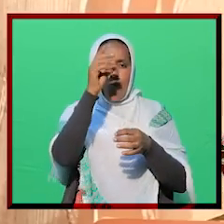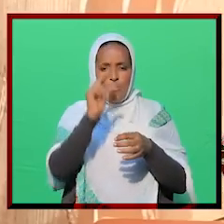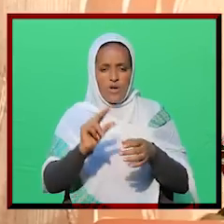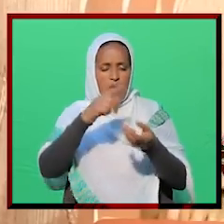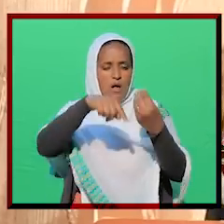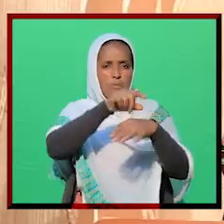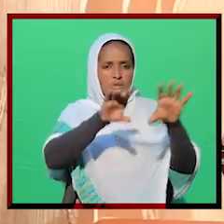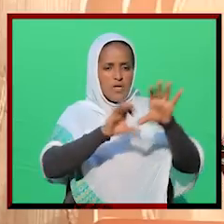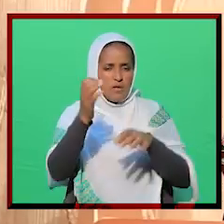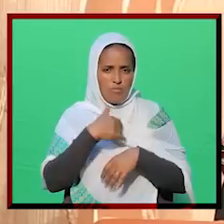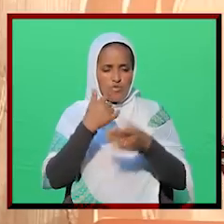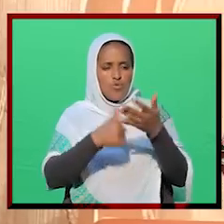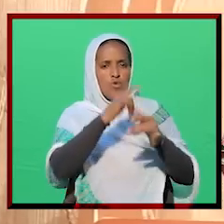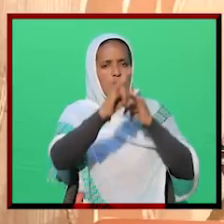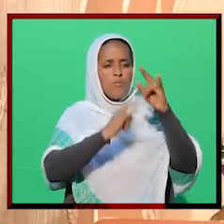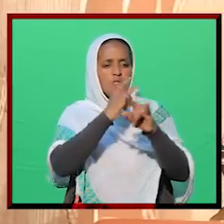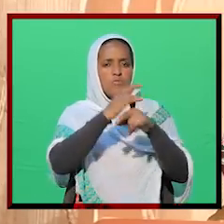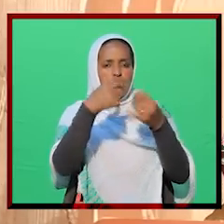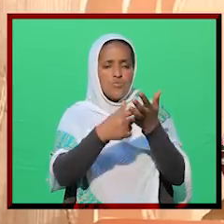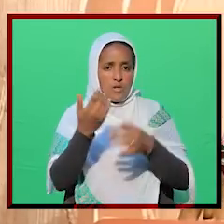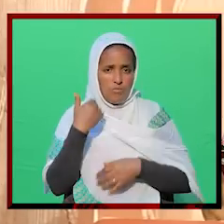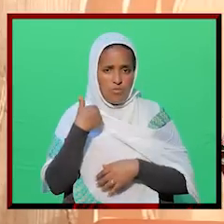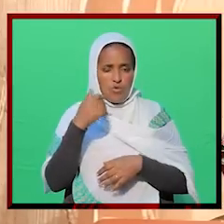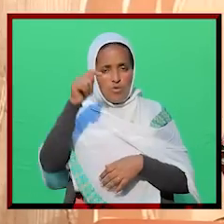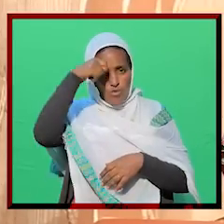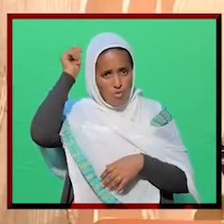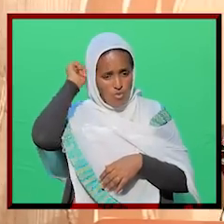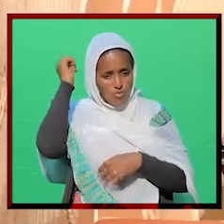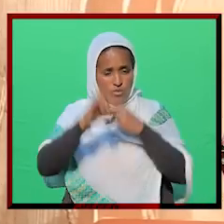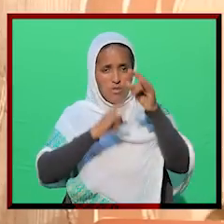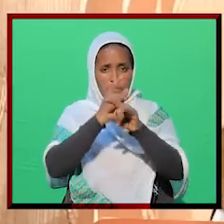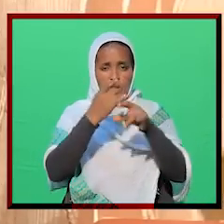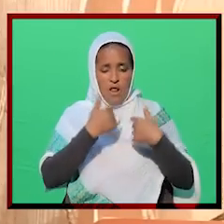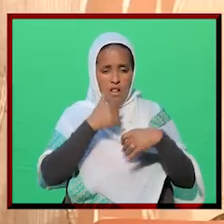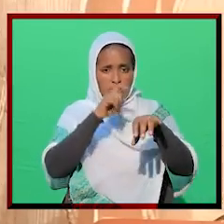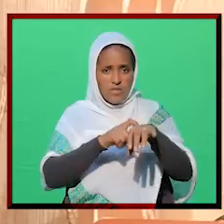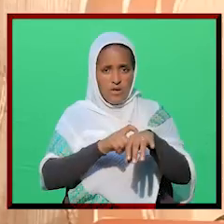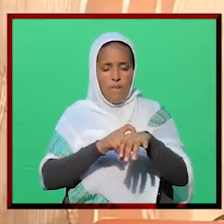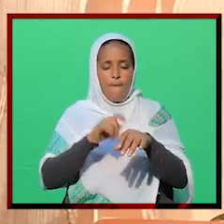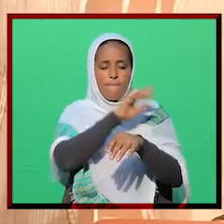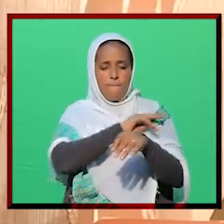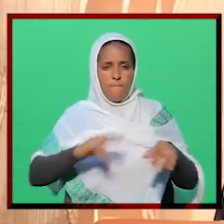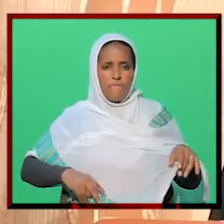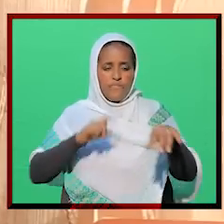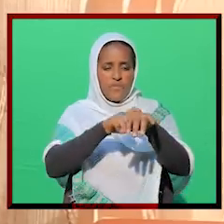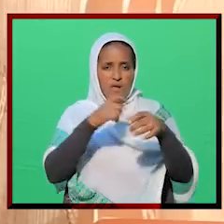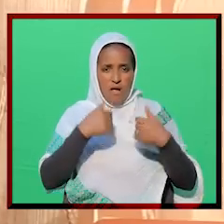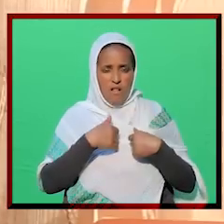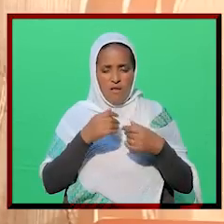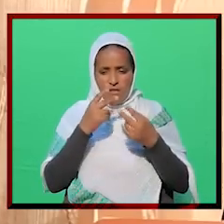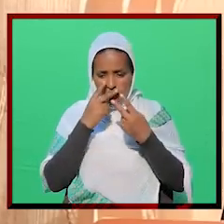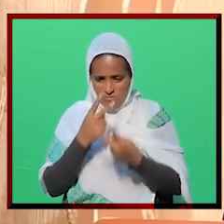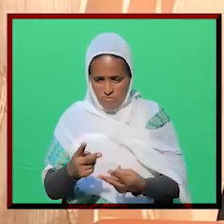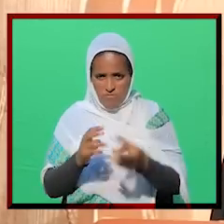ይደረገ የነበረውን እሳቸው በዘመኑም ስለነበሩ ባጼ ቴዎድሮስ ዘመነ መንግስት ስለነበሩ ባጼ ምኒልክም ነበሩ እሳቸው የነበረውን